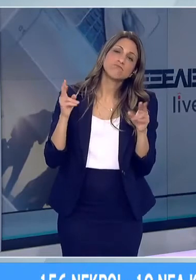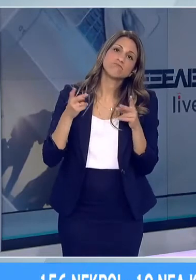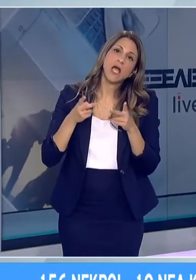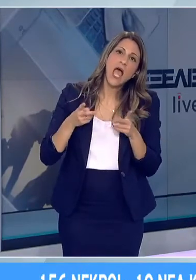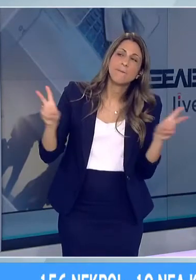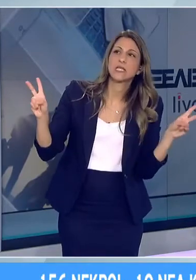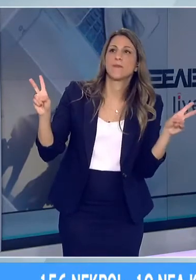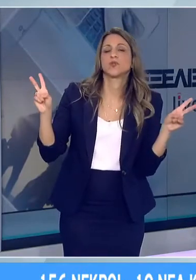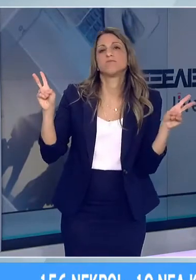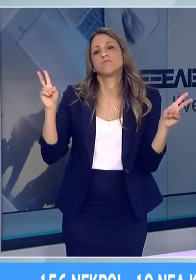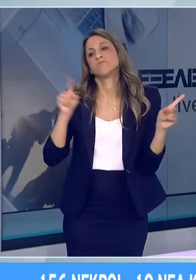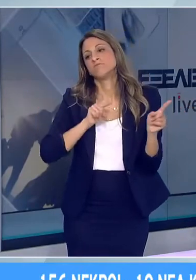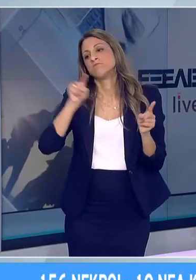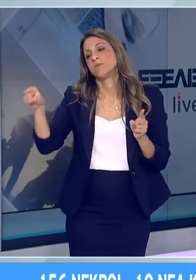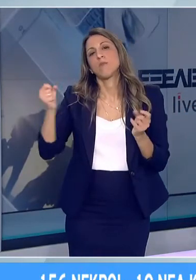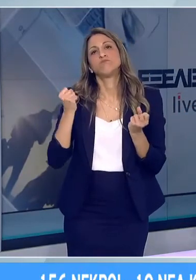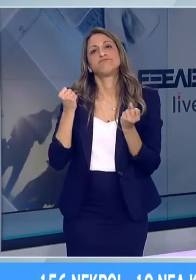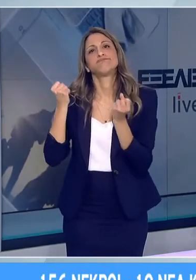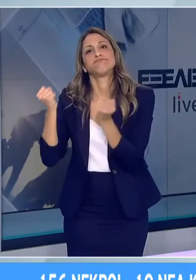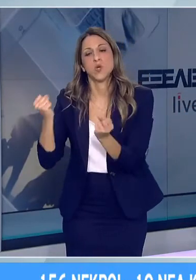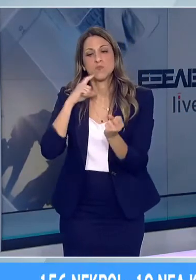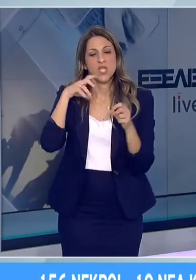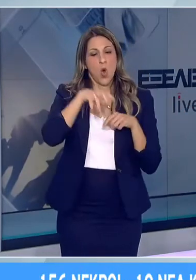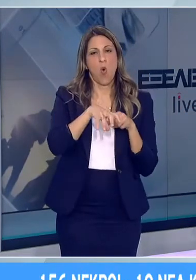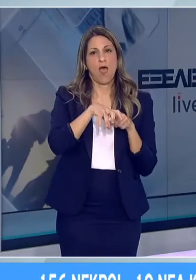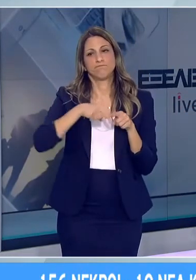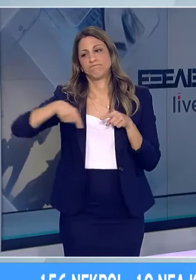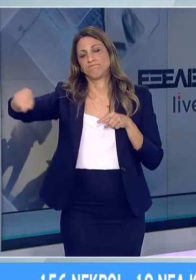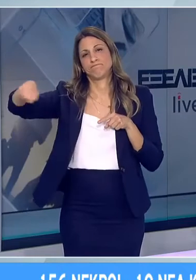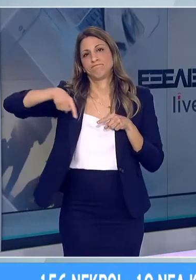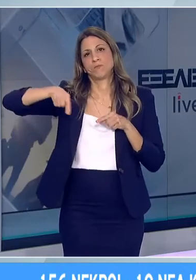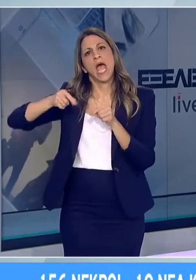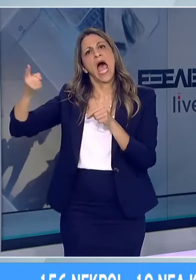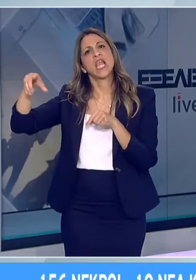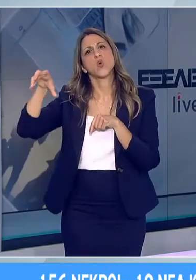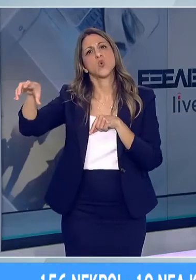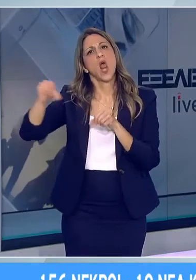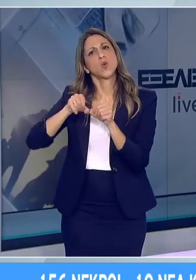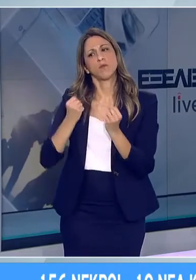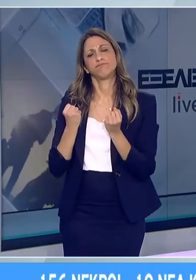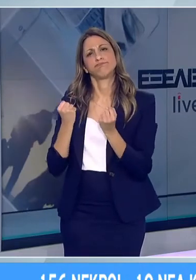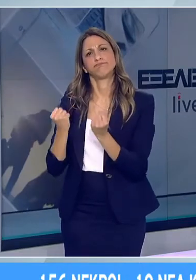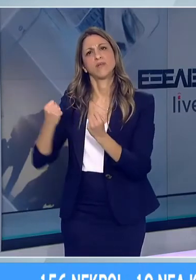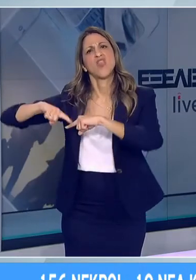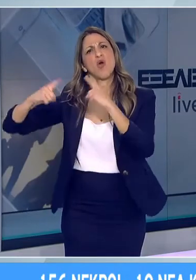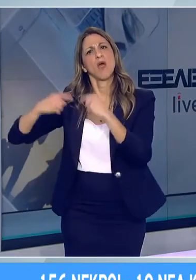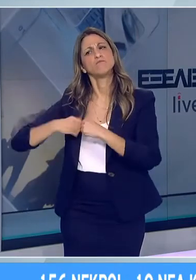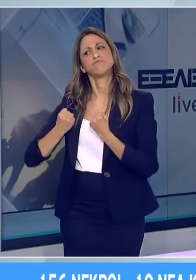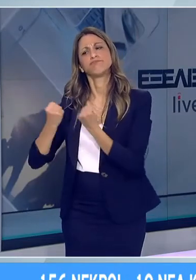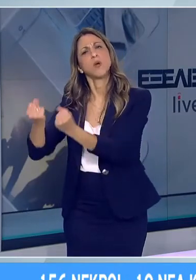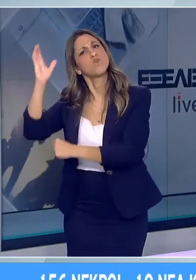χερσαίες διαβάσεις από χώρα σε χώρα, ιδιαίτερα όμορες χώρες. Νομίζω το βασικότερο απ' όλα είναι η τήρηση, αυτό που λέμε, των μέτρων